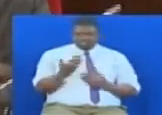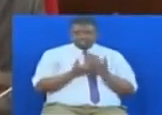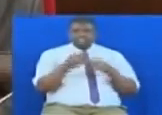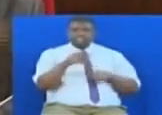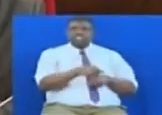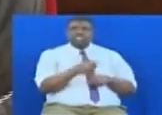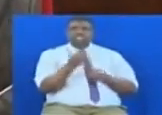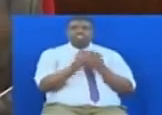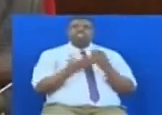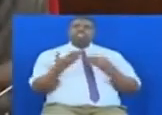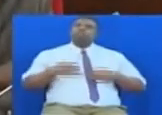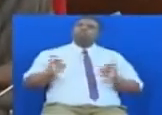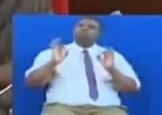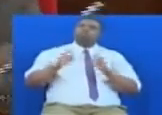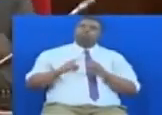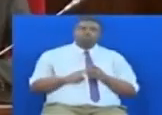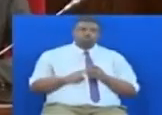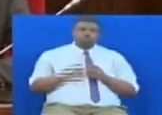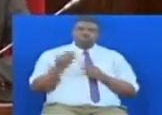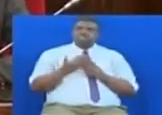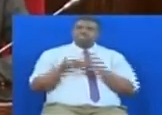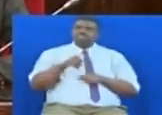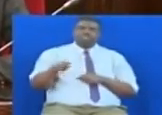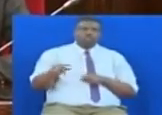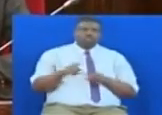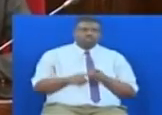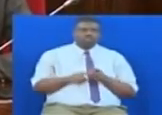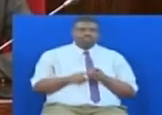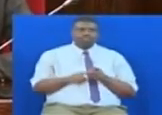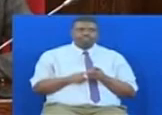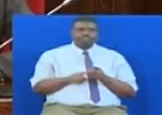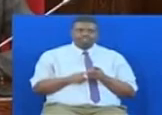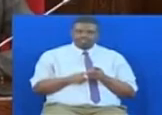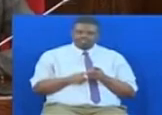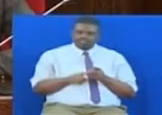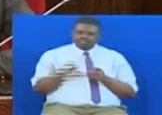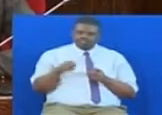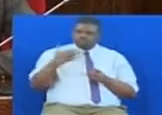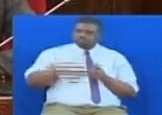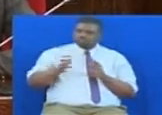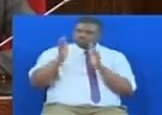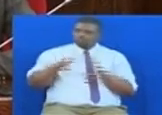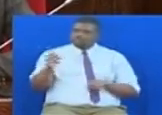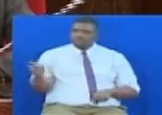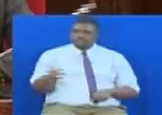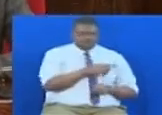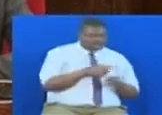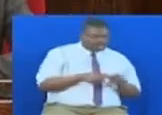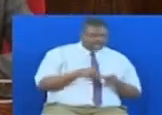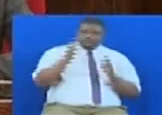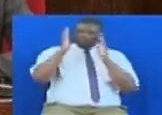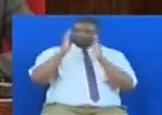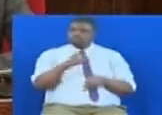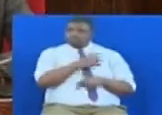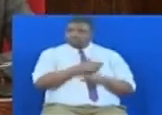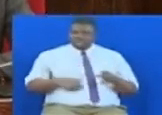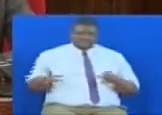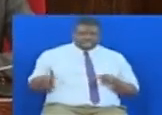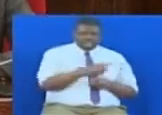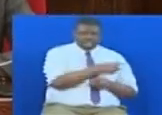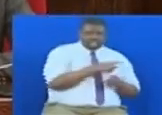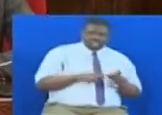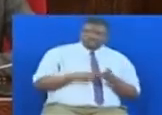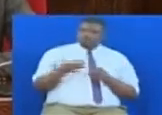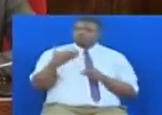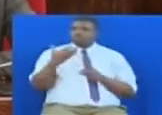huru. Nchi hii viongozi wake wana mapenzi, ndio maana ukaona mheshimiwa spika ukaenda, mheshimiwa waziri mkuu akaenda, mheshimiwa rais akaenda, kwa sababu nyinyi mnaongoza